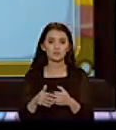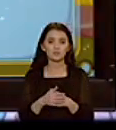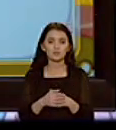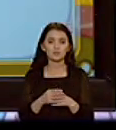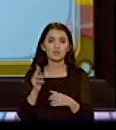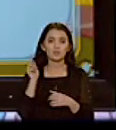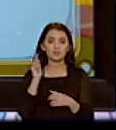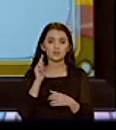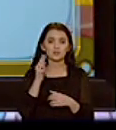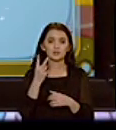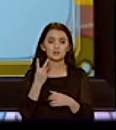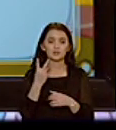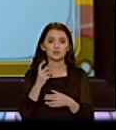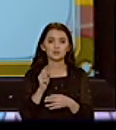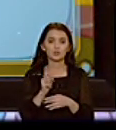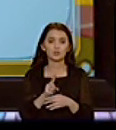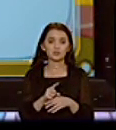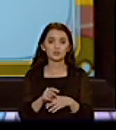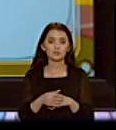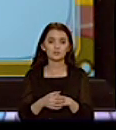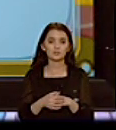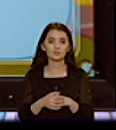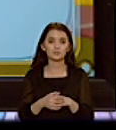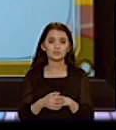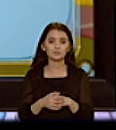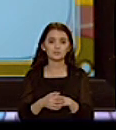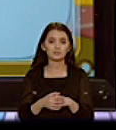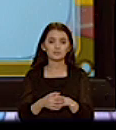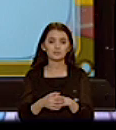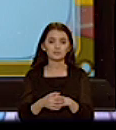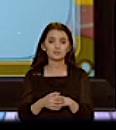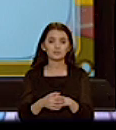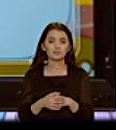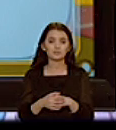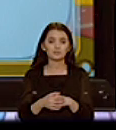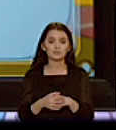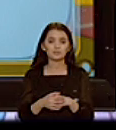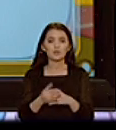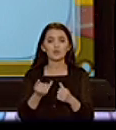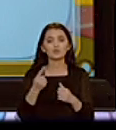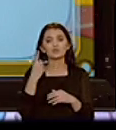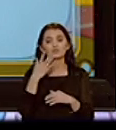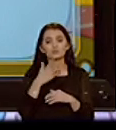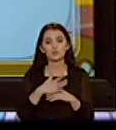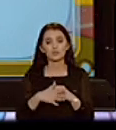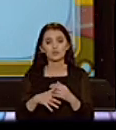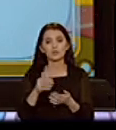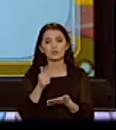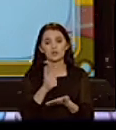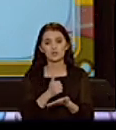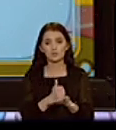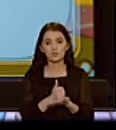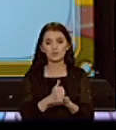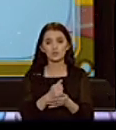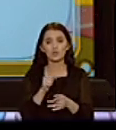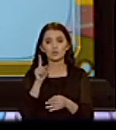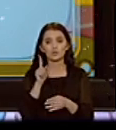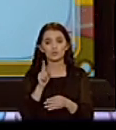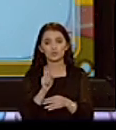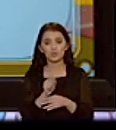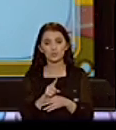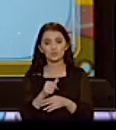ettiramiz. Darslikdagi ikkinchi topshiriq. Ana endi hozirgi tushunganlaringiz asosida ushbu